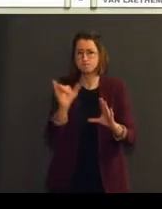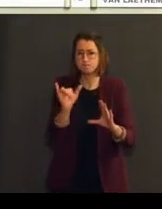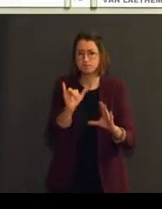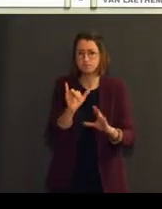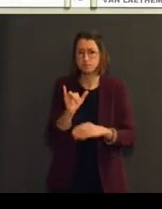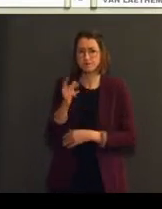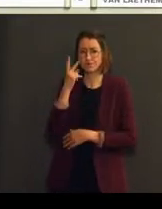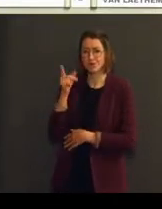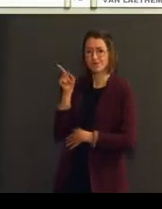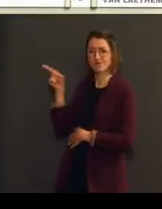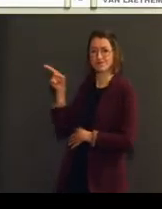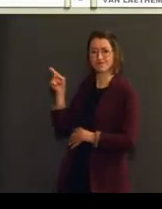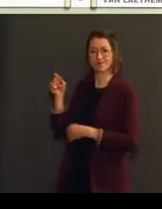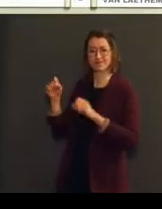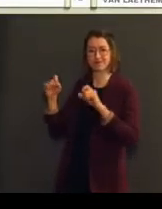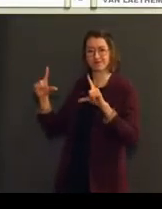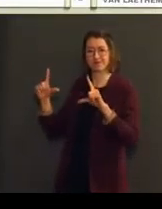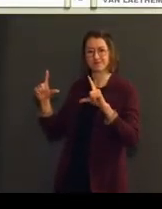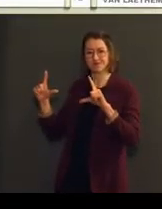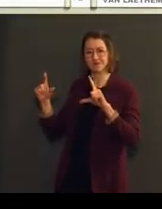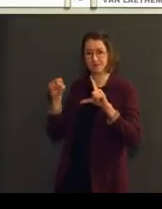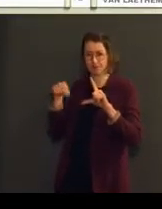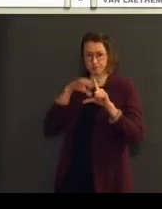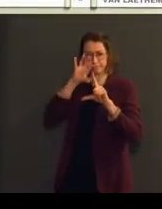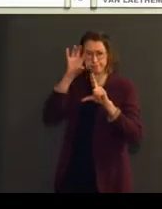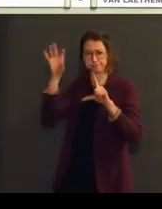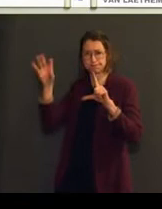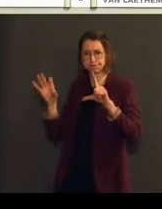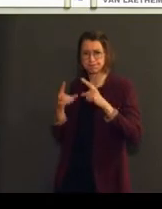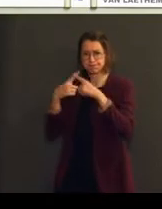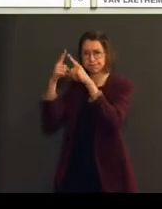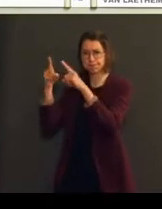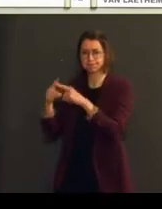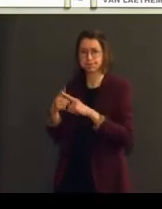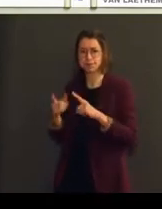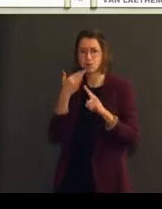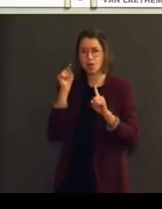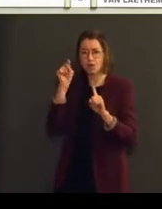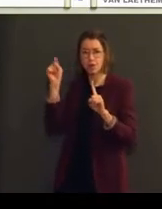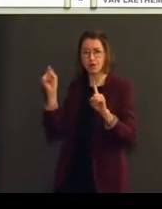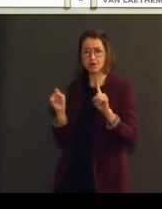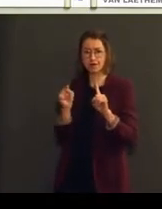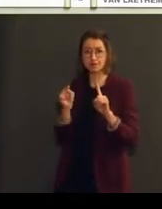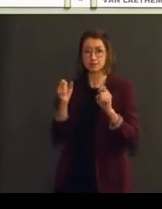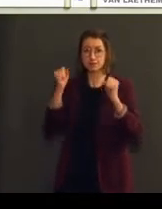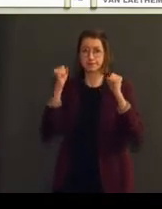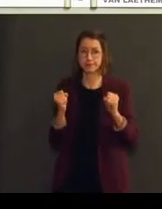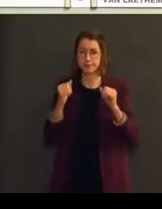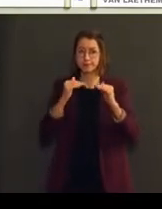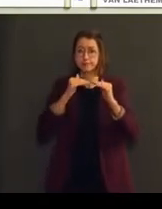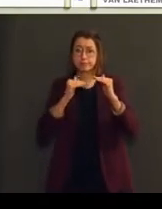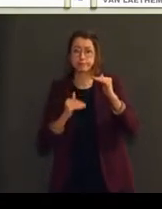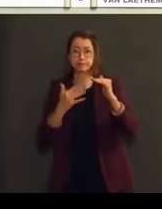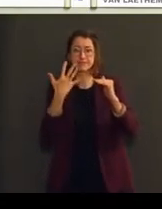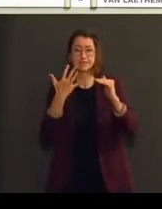compte effectivement qu'il y a des différences avec une diminution de l'ordre de 5% dans la région